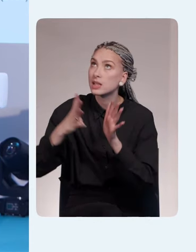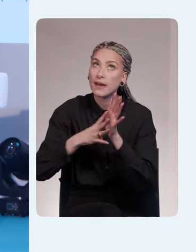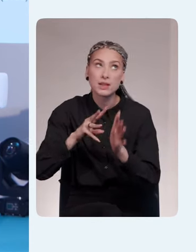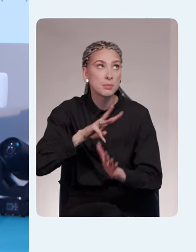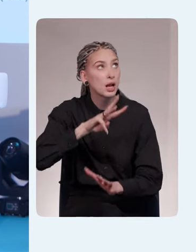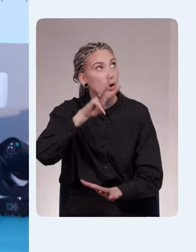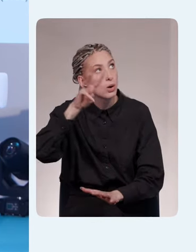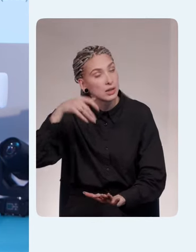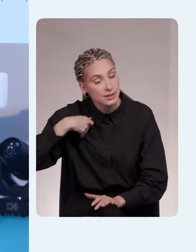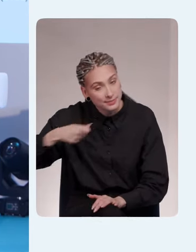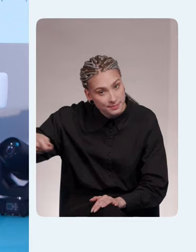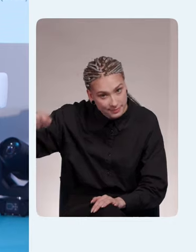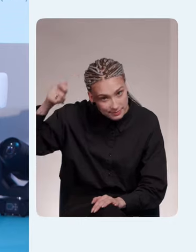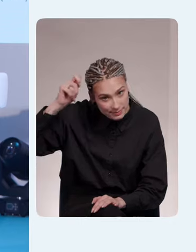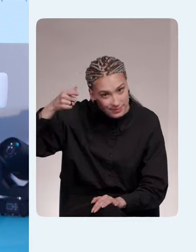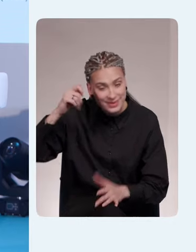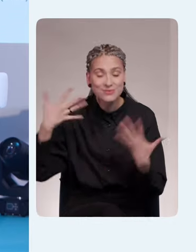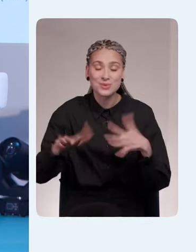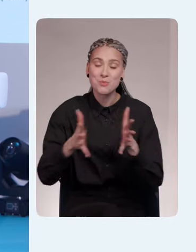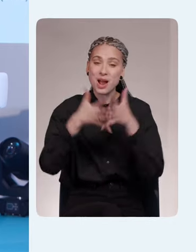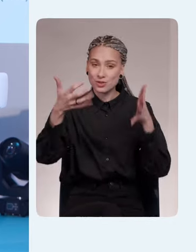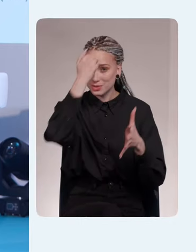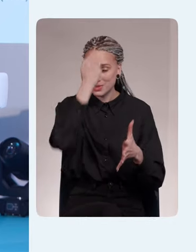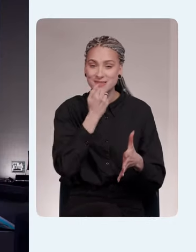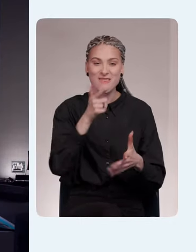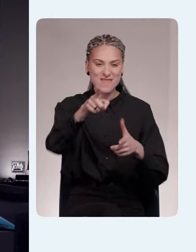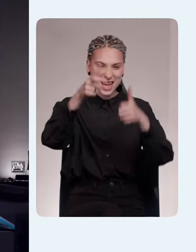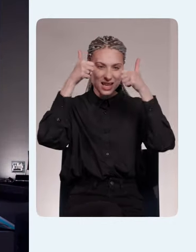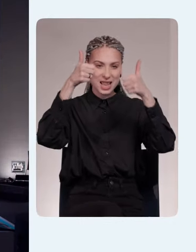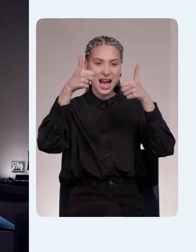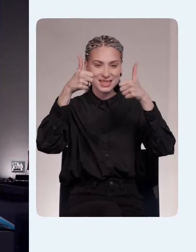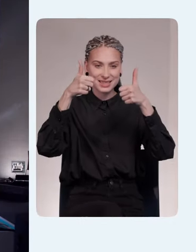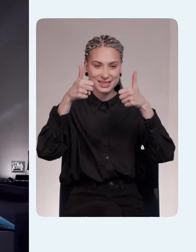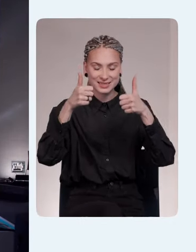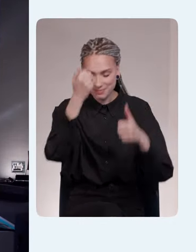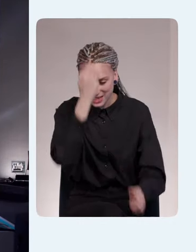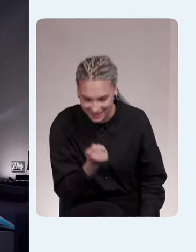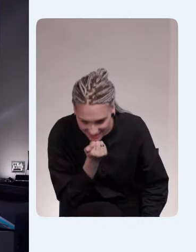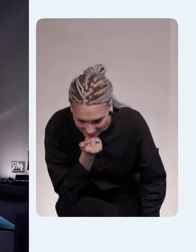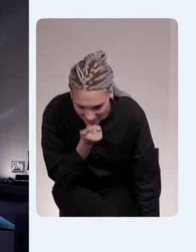Я играю в эту игру. Все, большое вам спасибо. Вы классная публика. Благодарю вас. Спасибо.